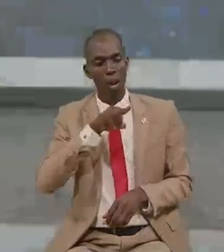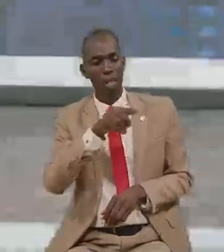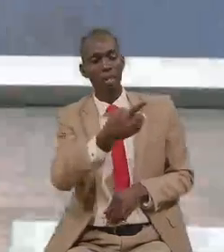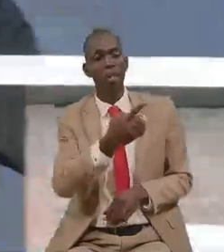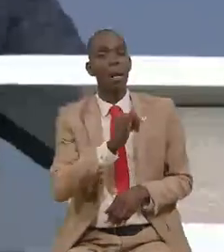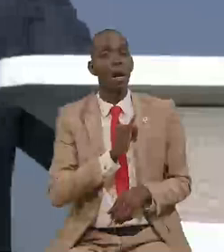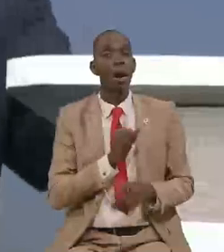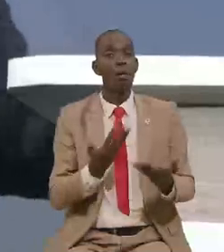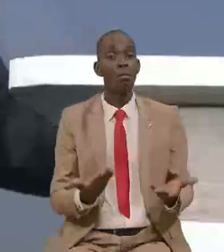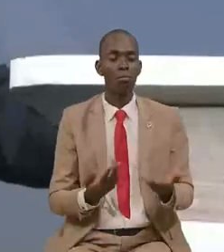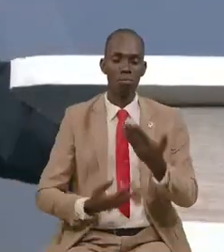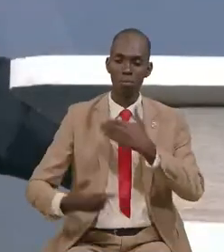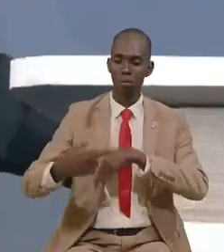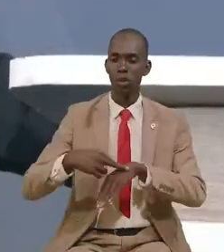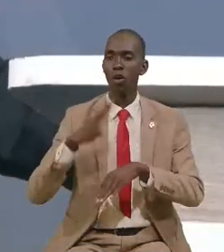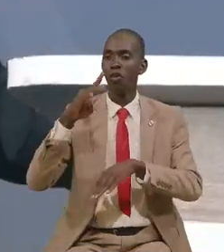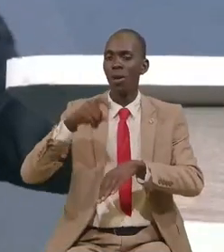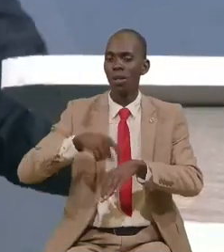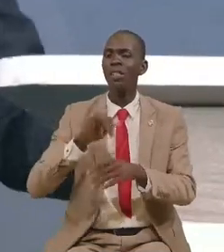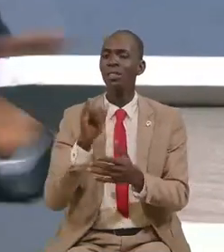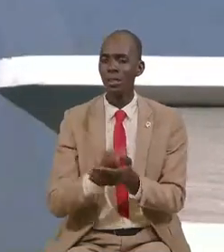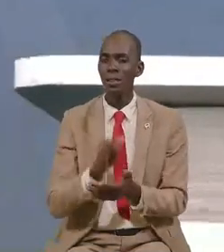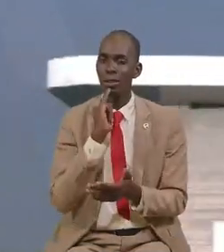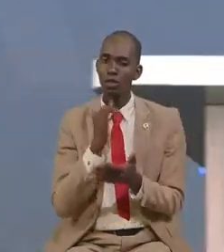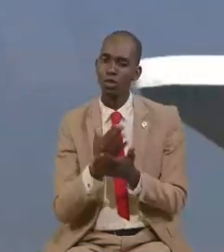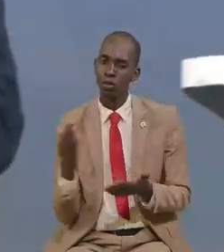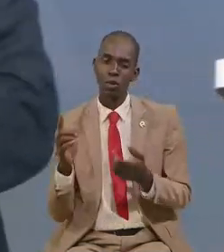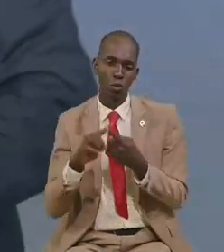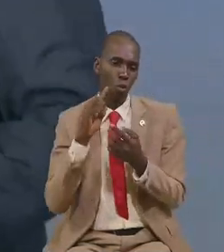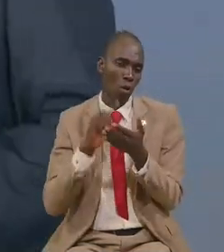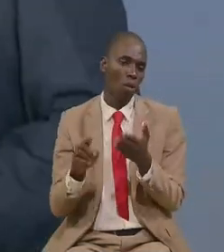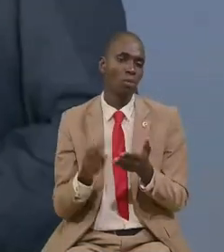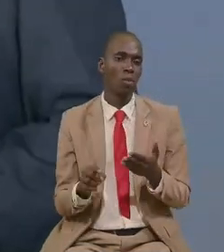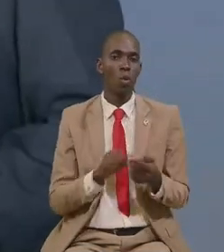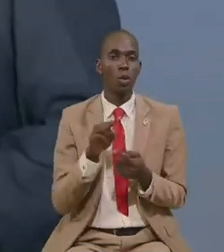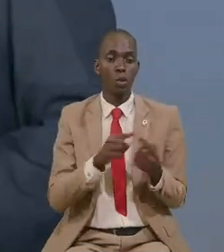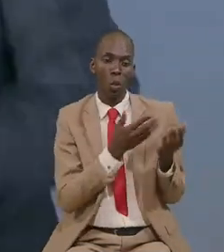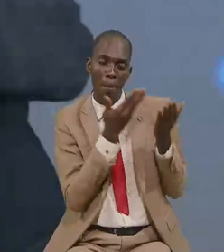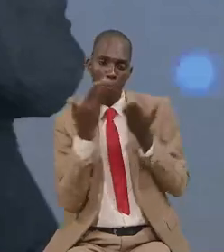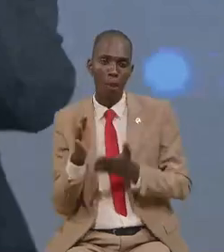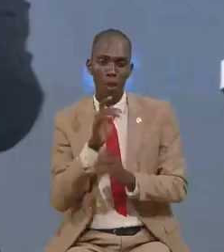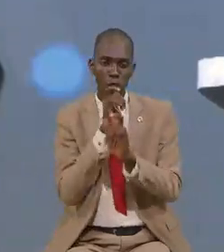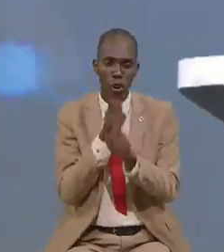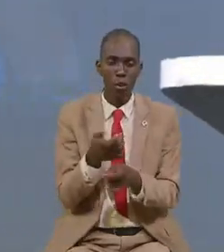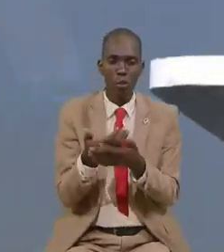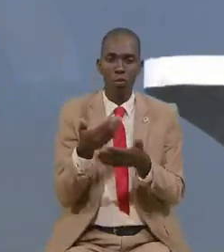je lui retourne le quadruple. C'est quelque chose à observer. Quand tu amènes ton don à l'offrande